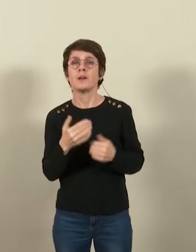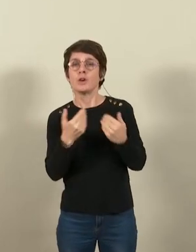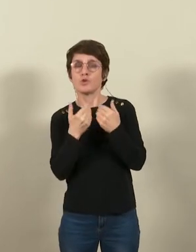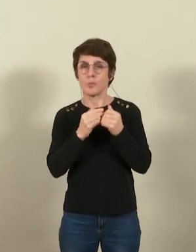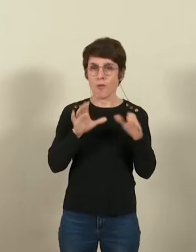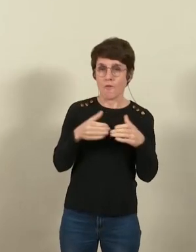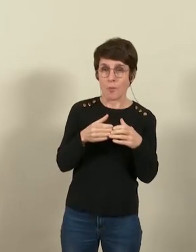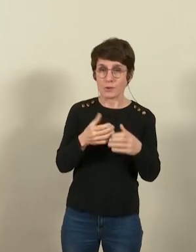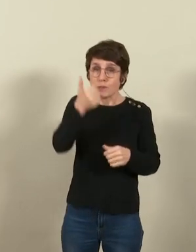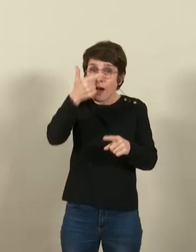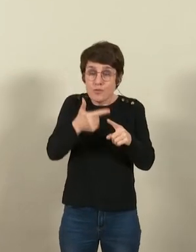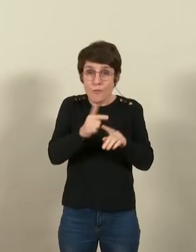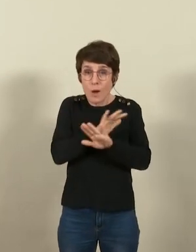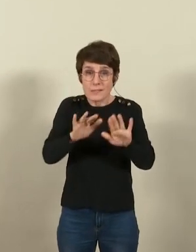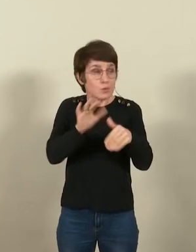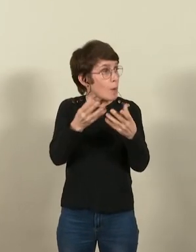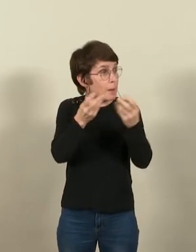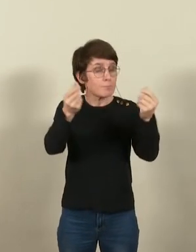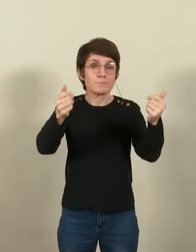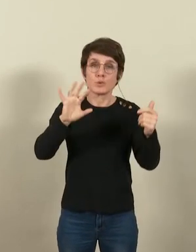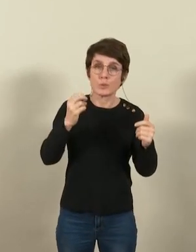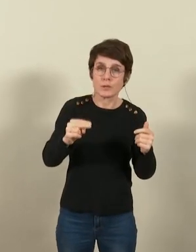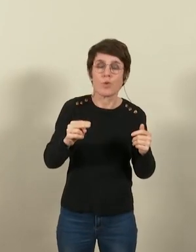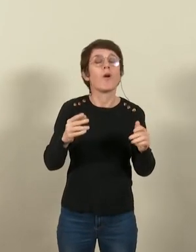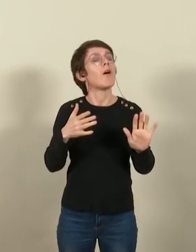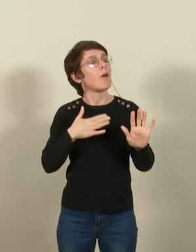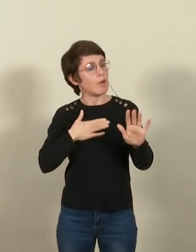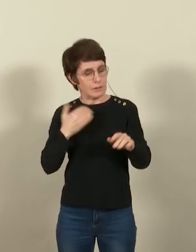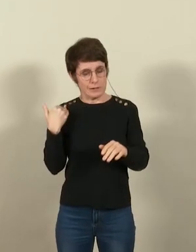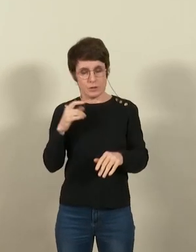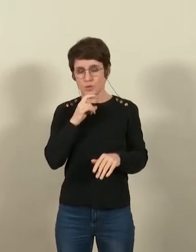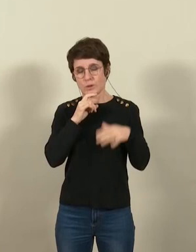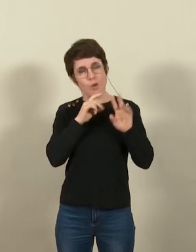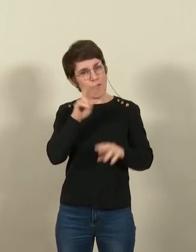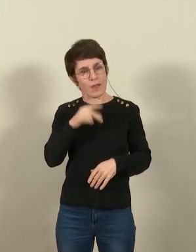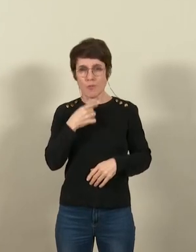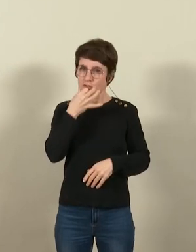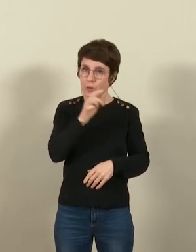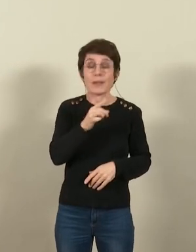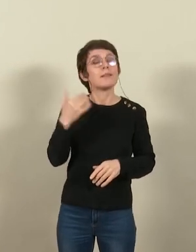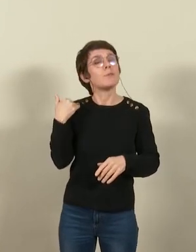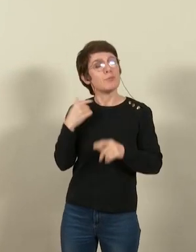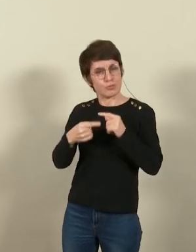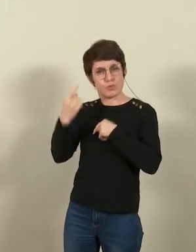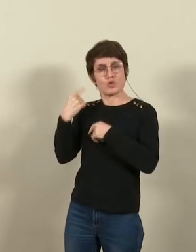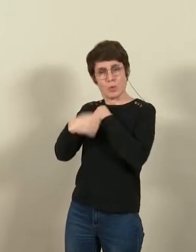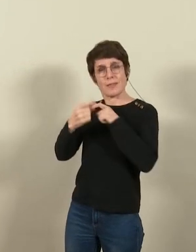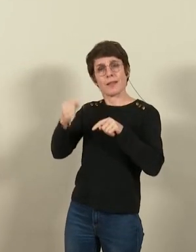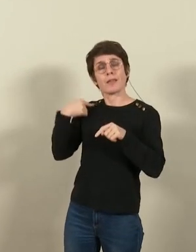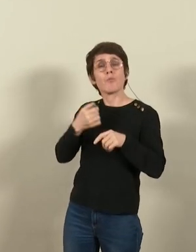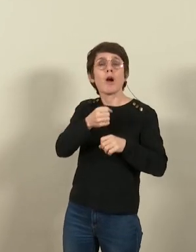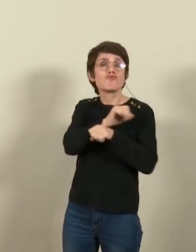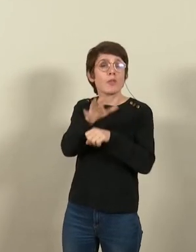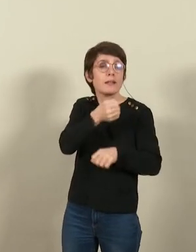effectivement je ne l'ai pas dit dans mon dans mon intervention je l'ai dit par ailleurs à la presse la semaine dernière et c'est sorti aujourd'hui bien